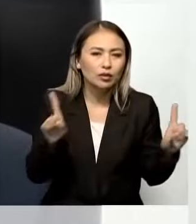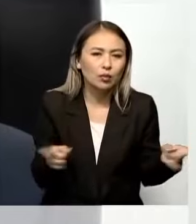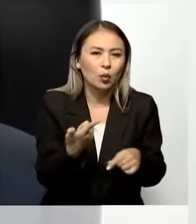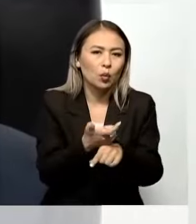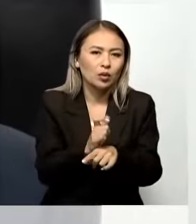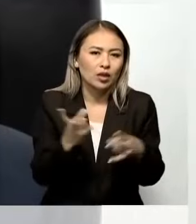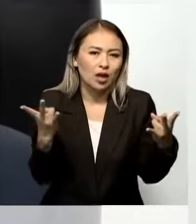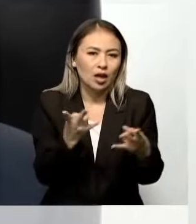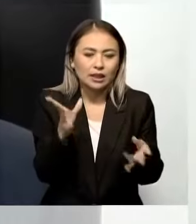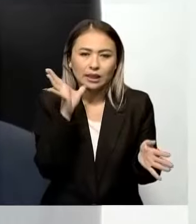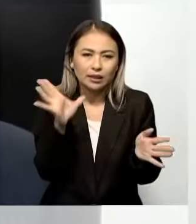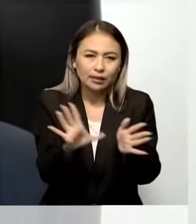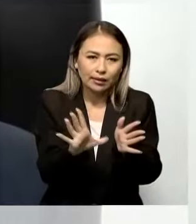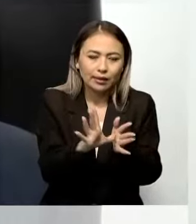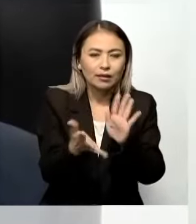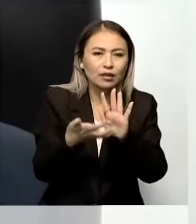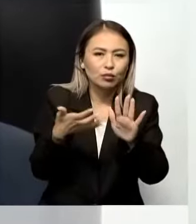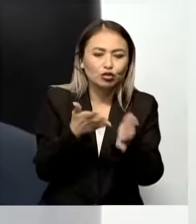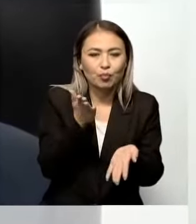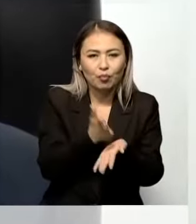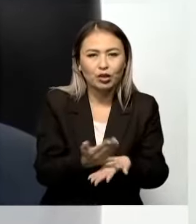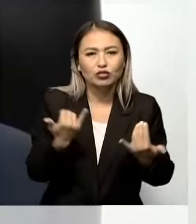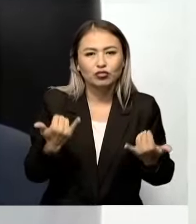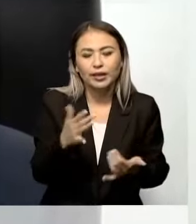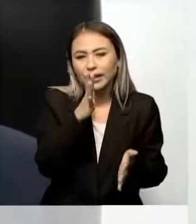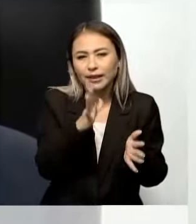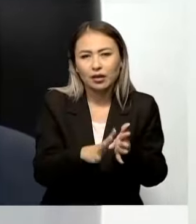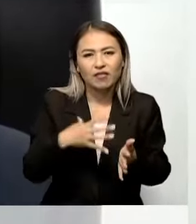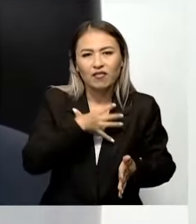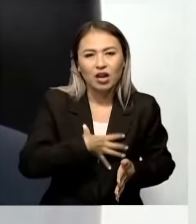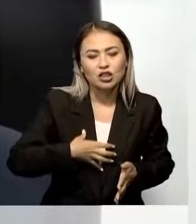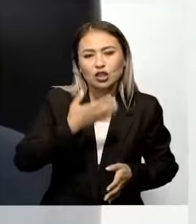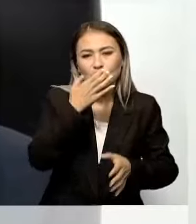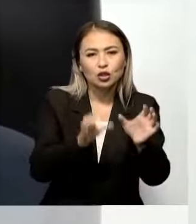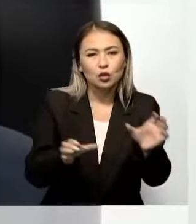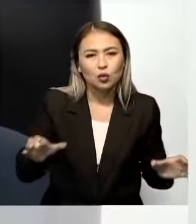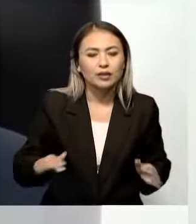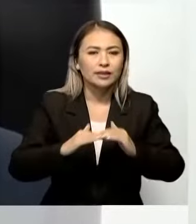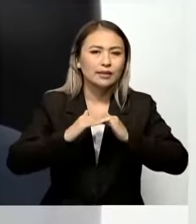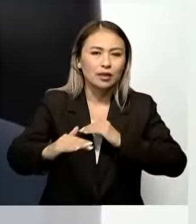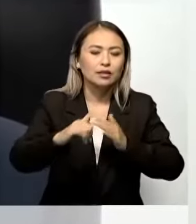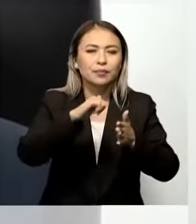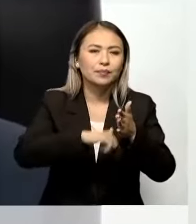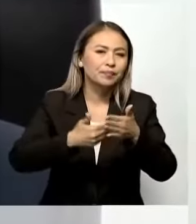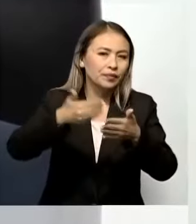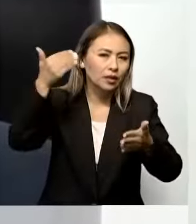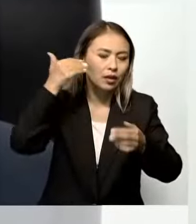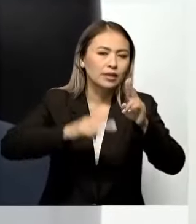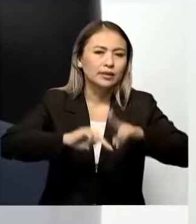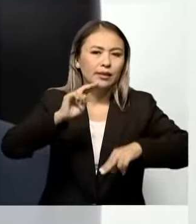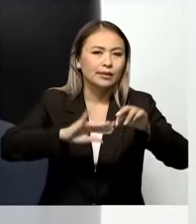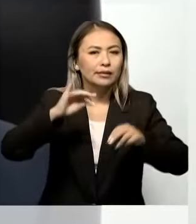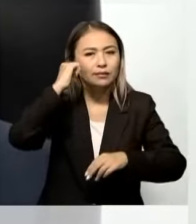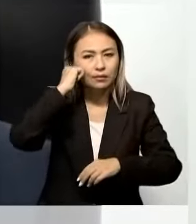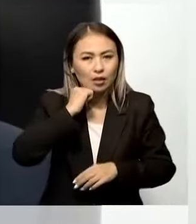қажет. Бізде электр энергиясының тапшылығы бар. Бүгінде энергияның негізгі көзі жылу электростанциялары. Олар кеңес одағы кезінде салынған және